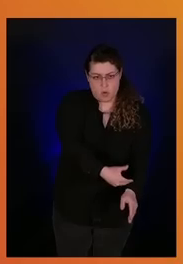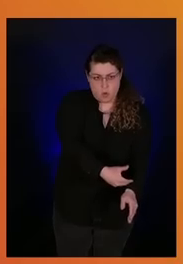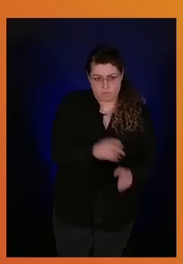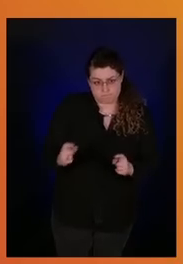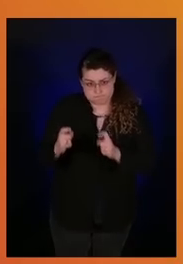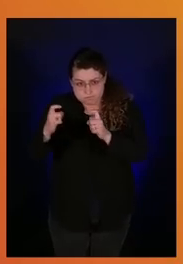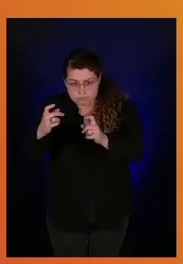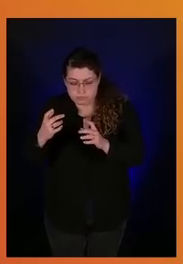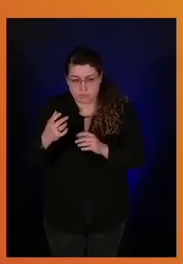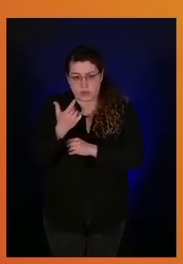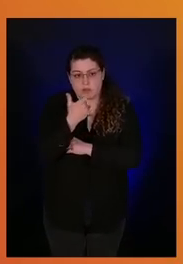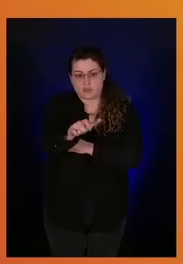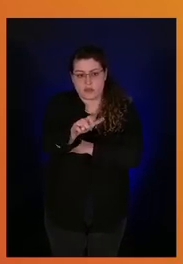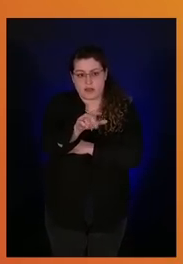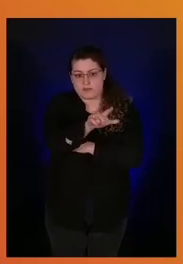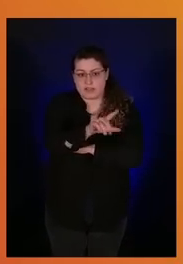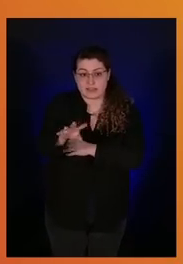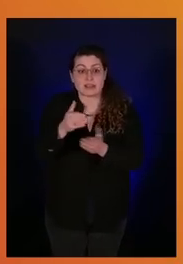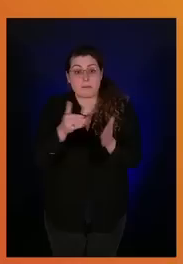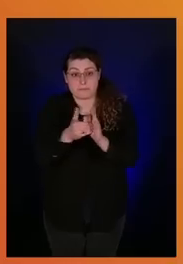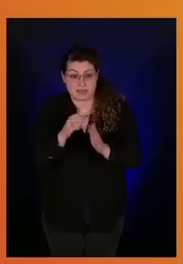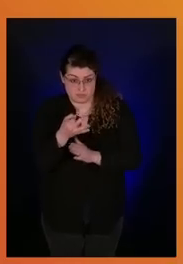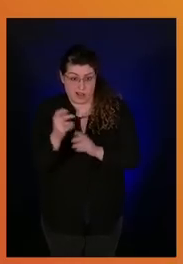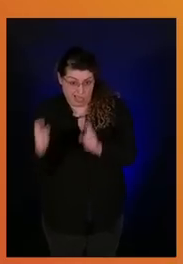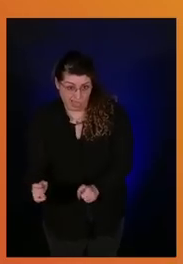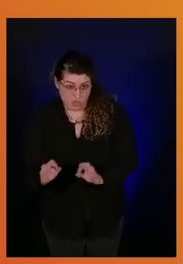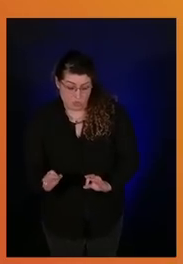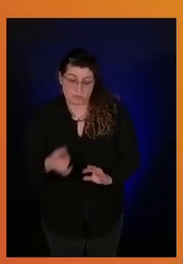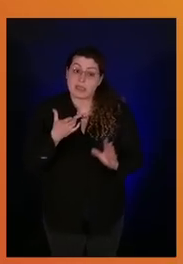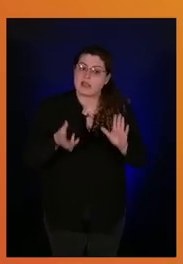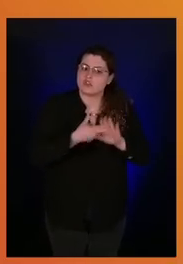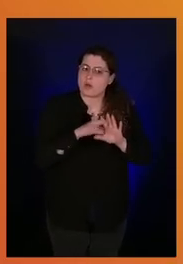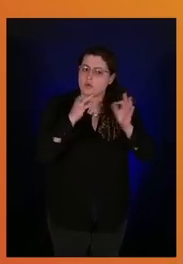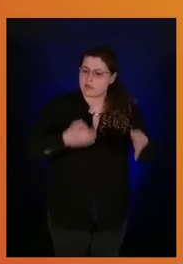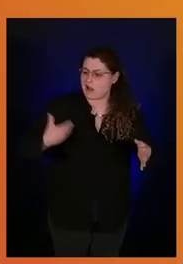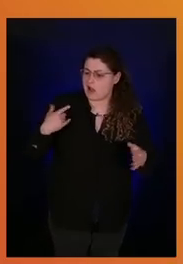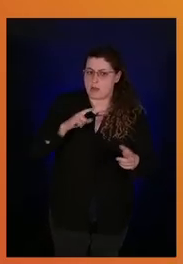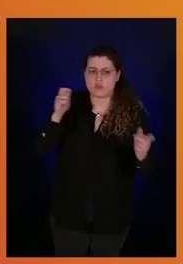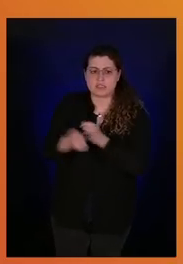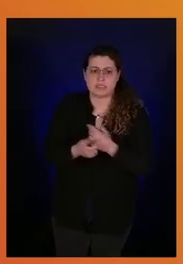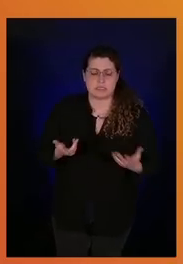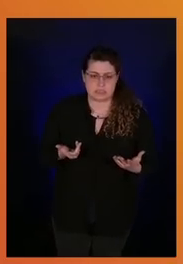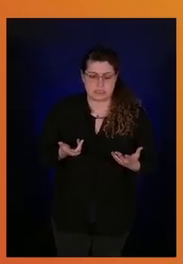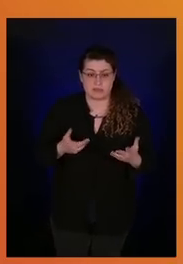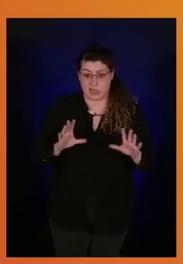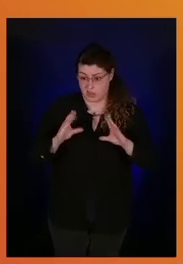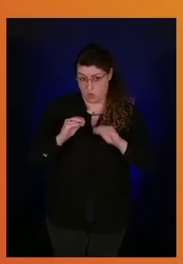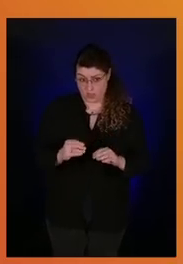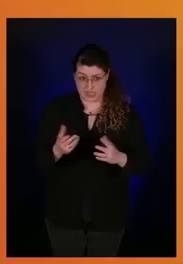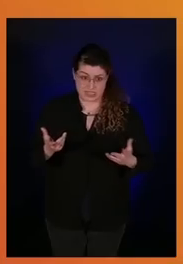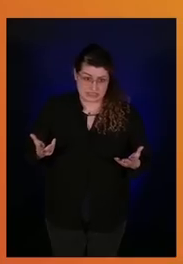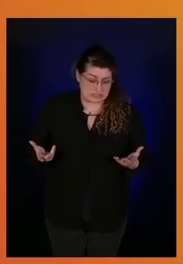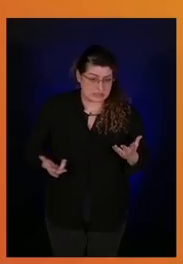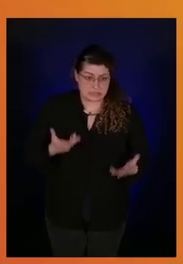284 000, mais en réalité, une norme comptable a été modifiée. Et donc, en réalité,